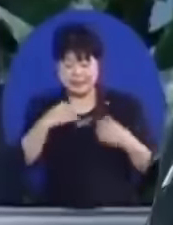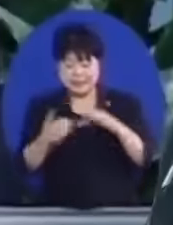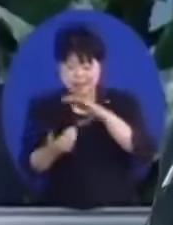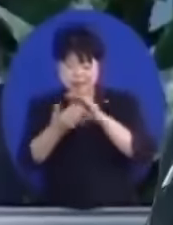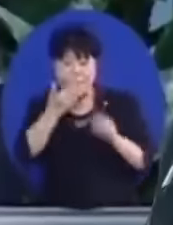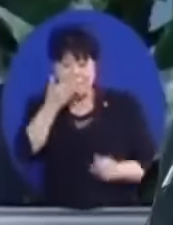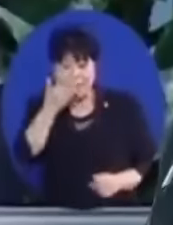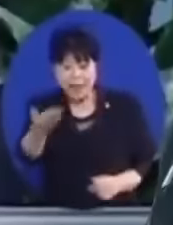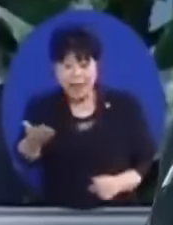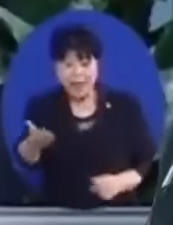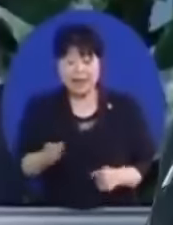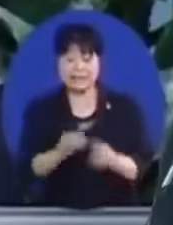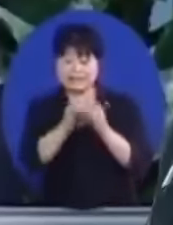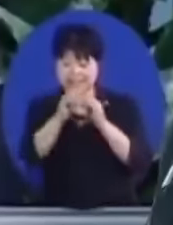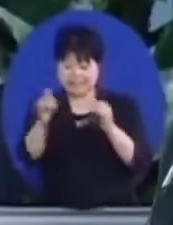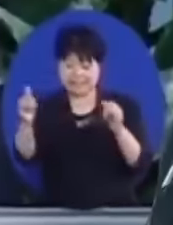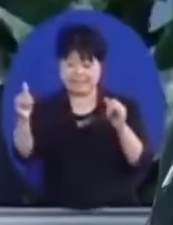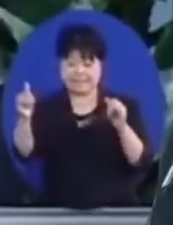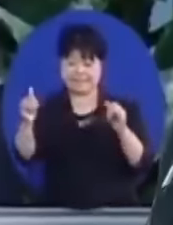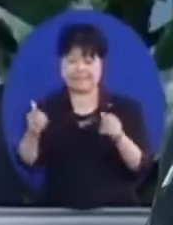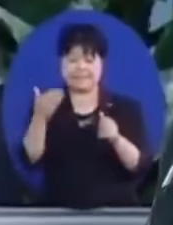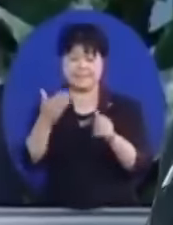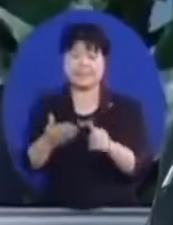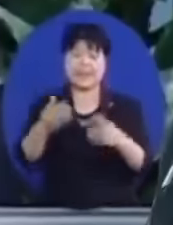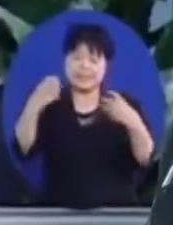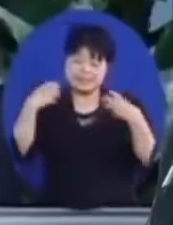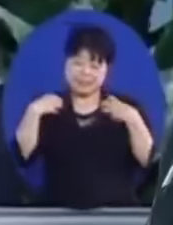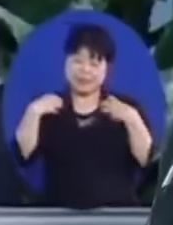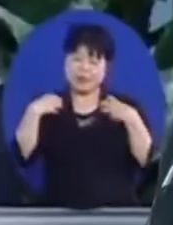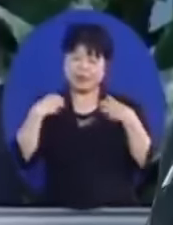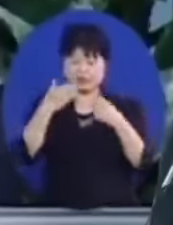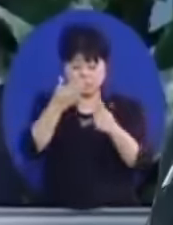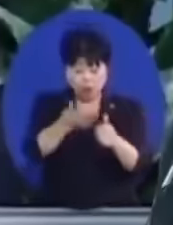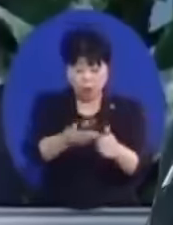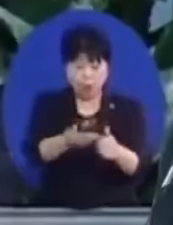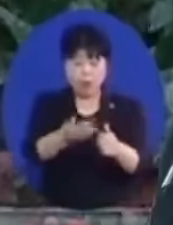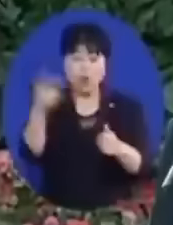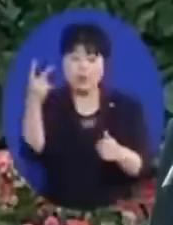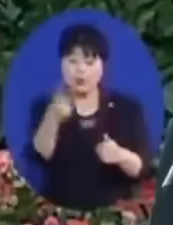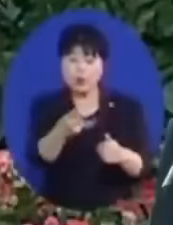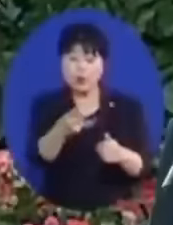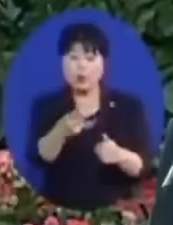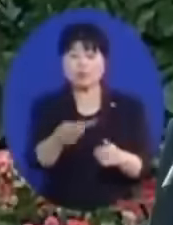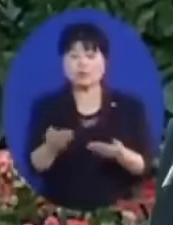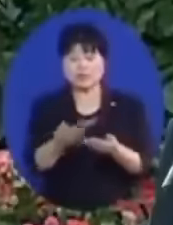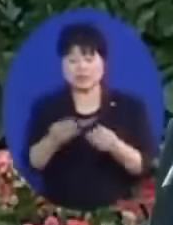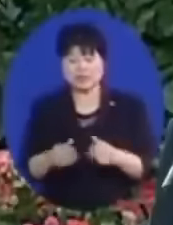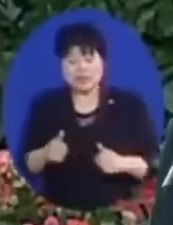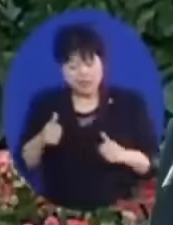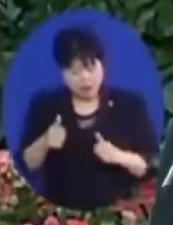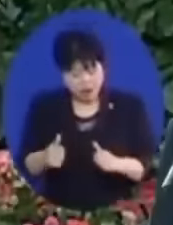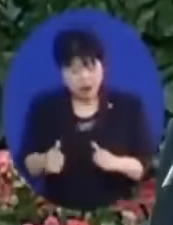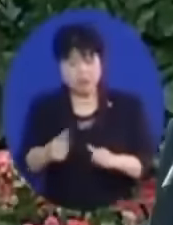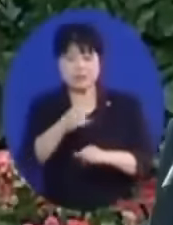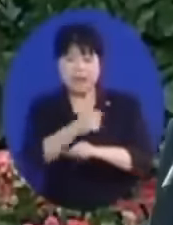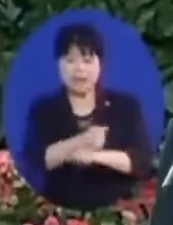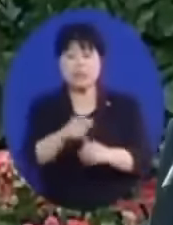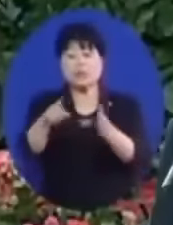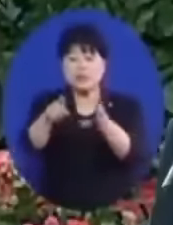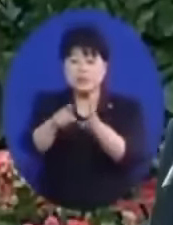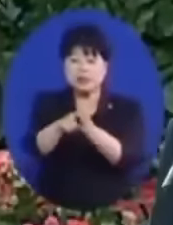있는 것입니다. 사람이 우리에게 사명감을 주고 무슨 일이든지 열심히 하게